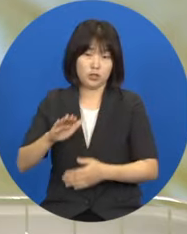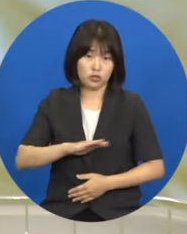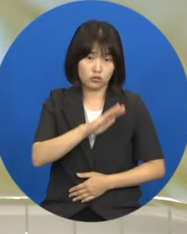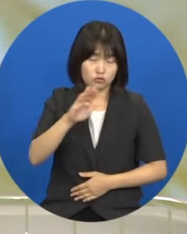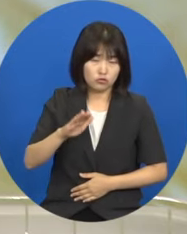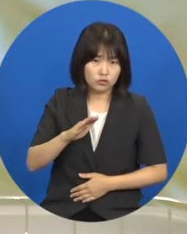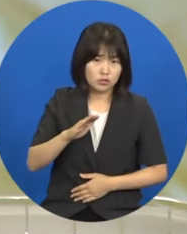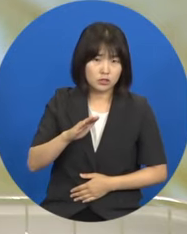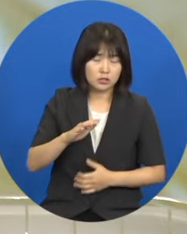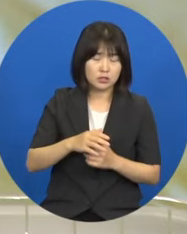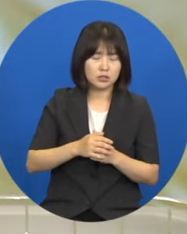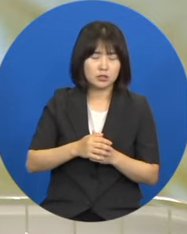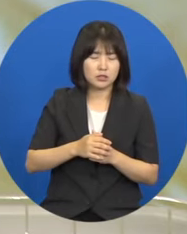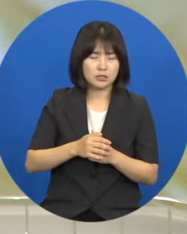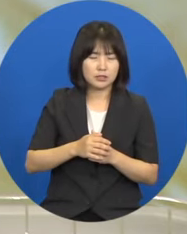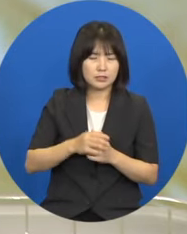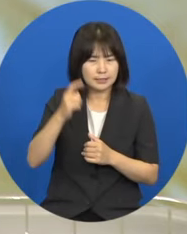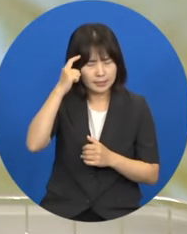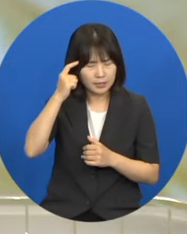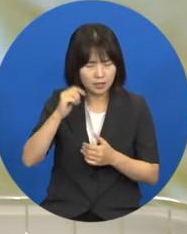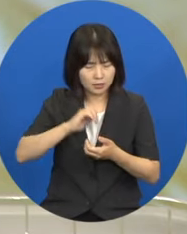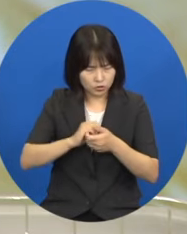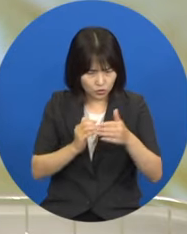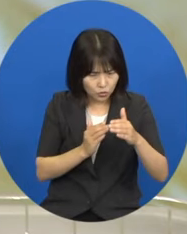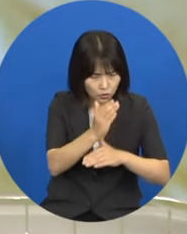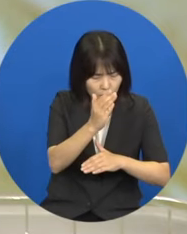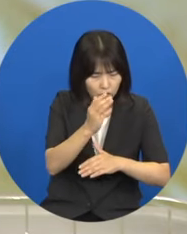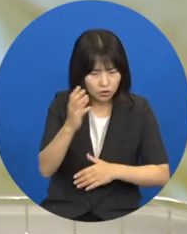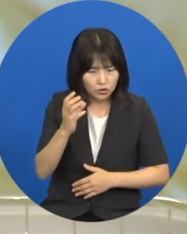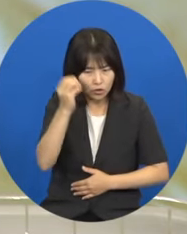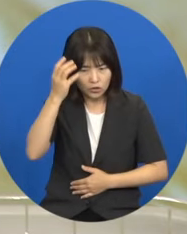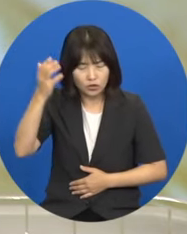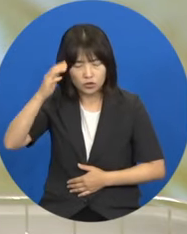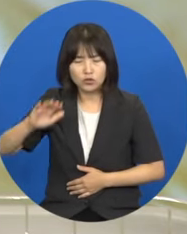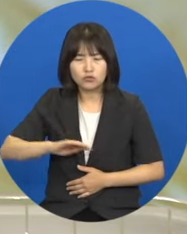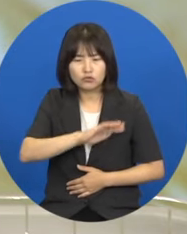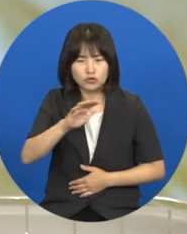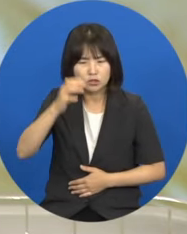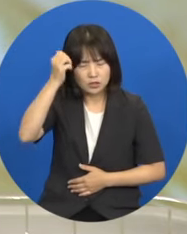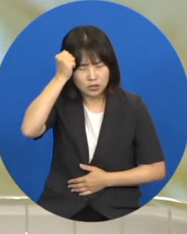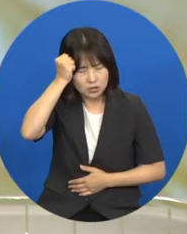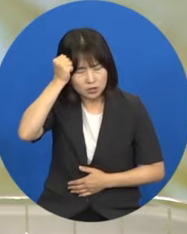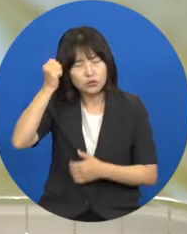상식을 초월해서 성령께서 우리를 기억하게 하십니다.